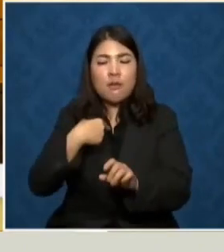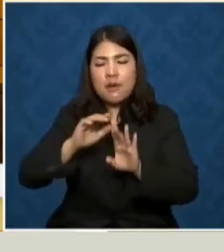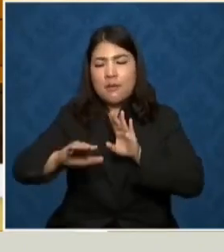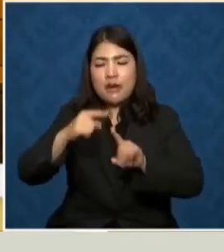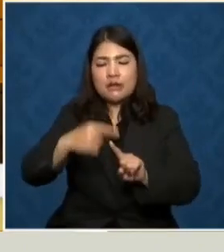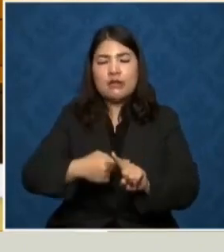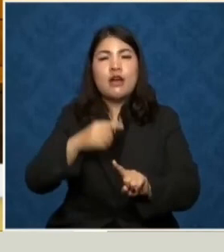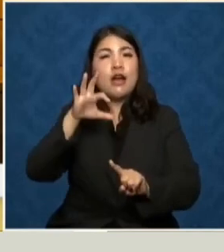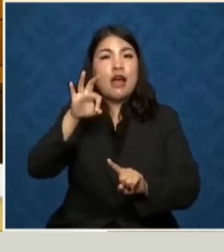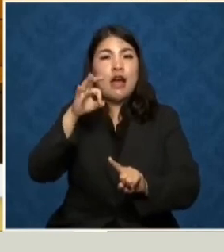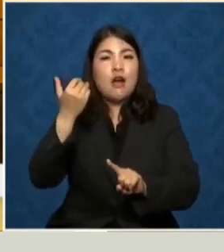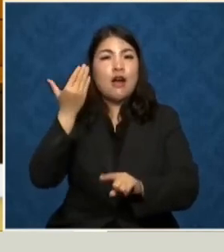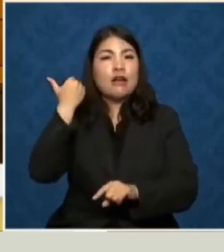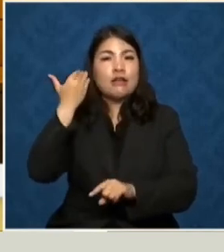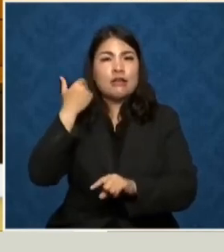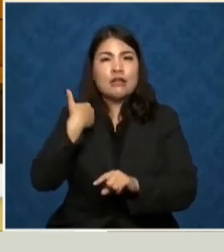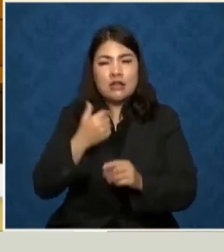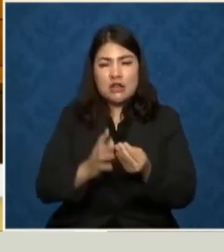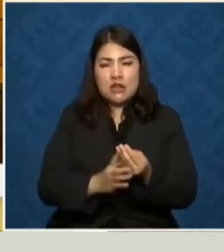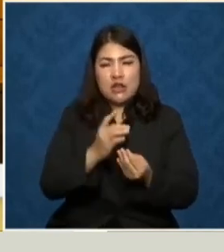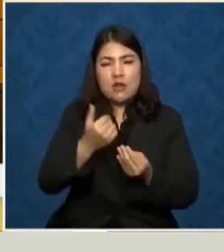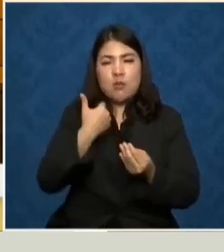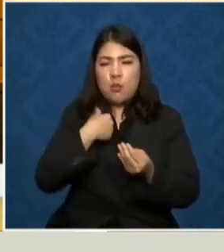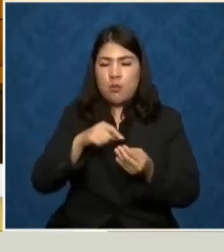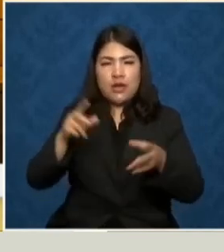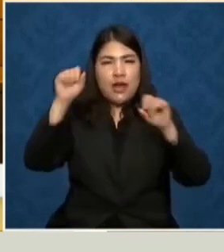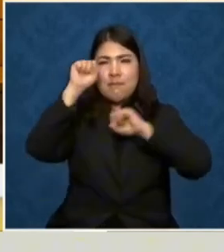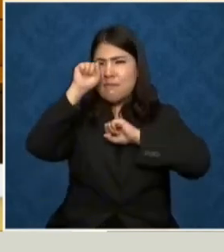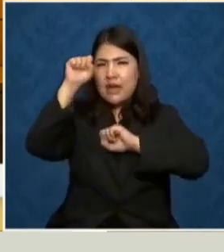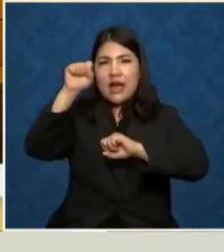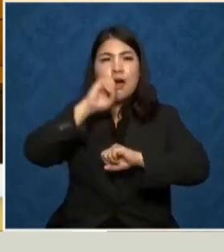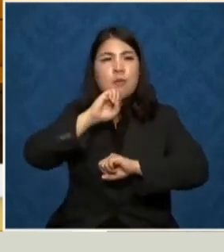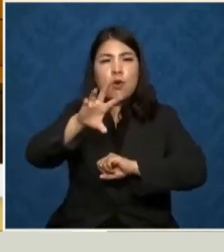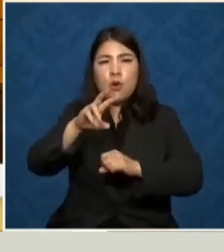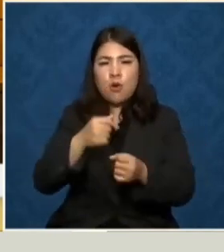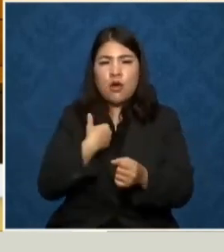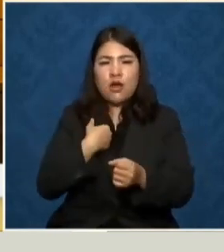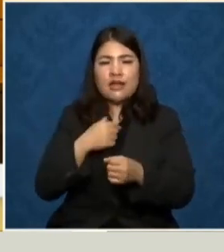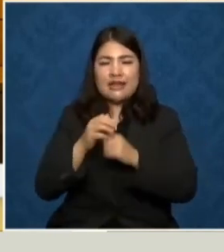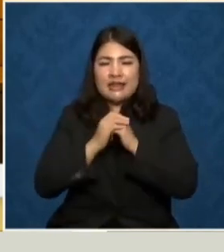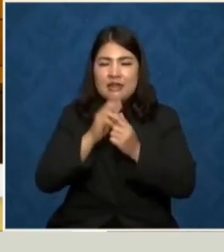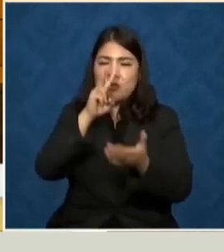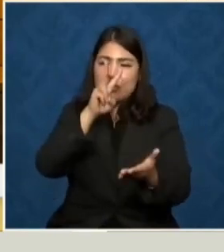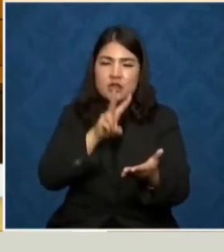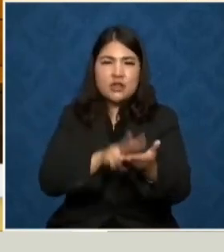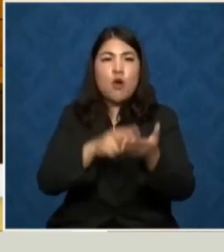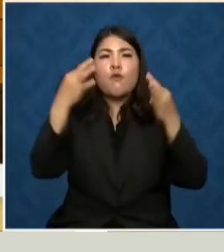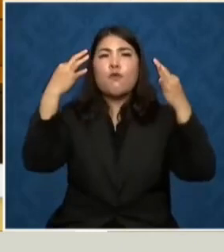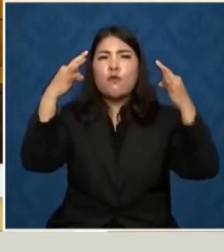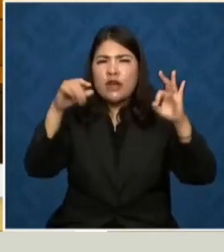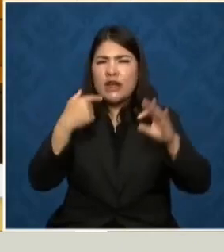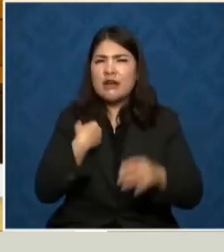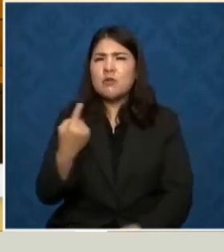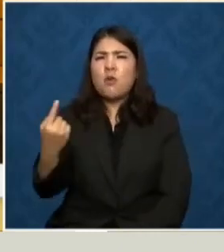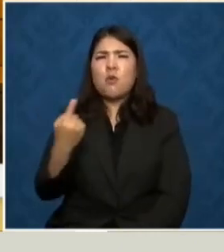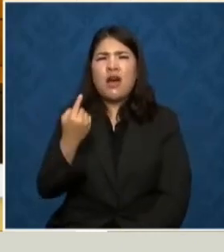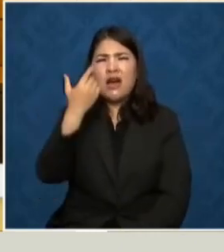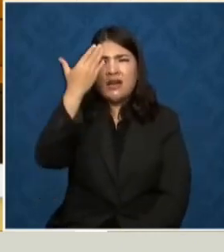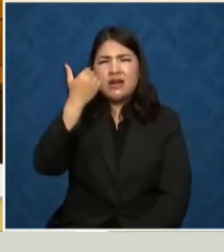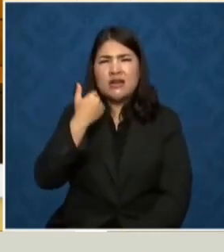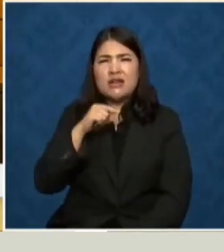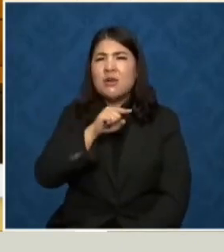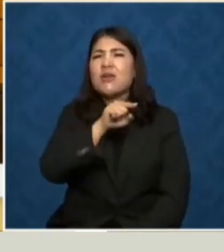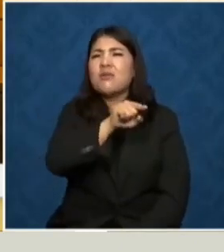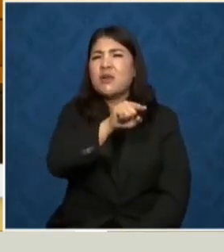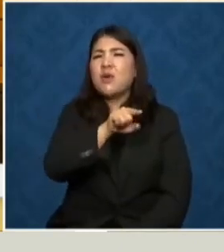ายนที่หลังจากเข้ารับตำแหน่งได้อาทิตย์เดียวผมก็มีการประกาศให้ฟรีวีซ่าจีนนะครับทางนี้ก็มีการต่อว่ามาว่าเอ๊ะเราทำมาให้ฝ่ายเดียวอีกฝ่ายนึงเขาจะให้ห